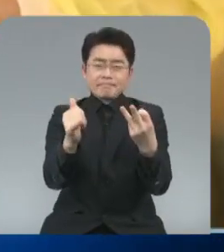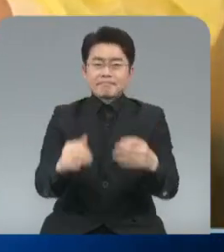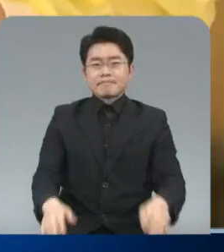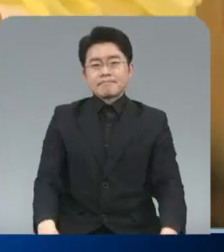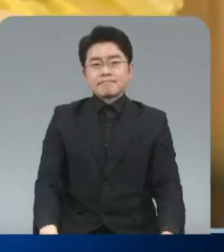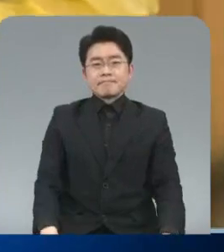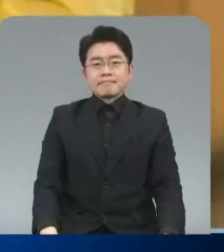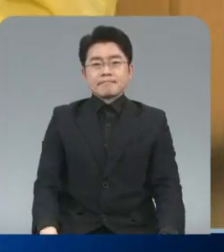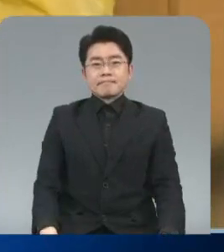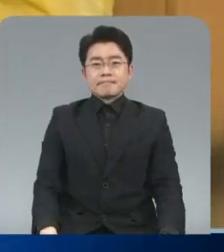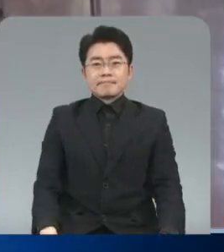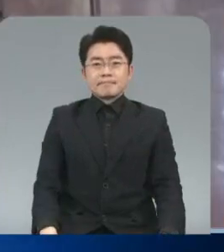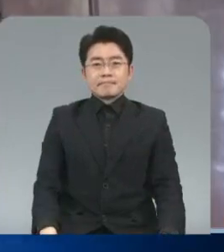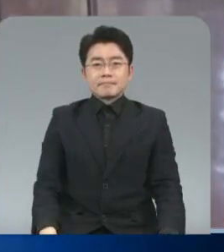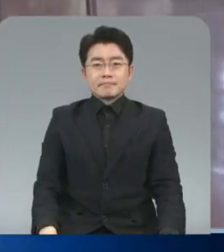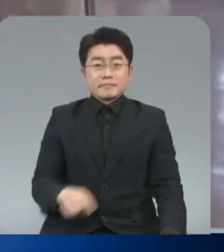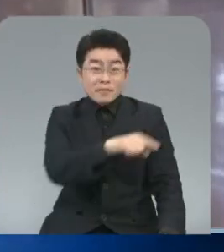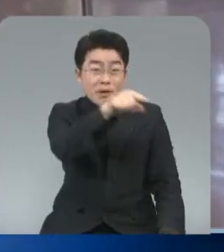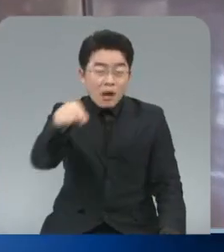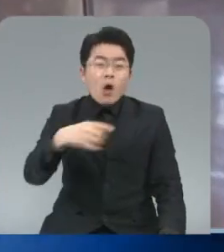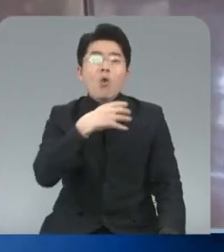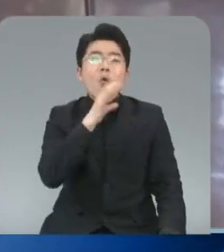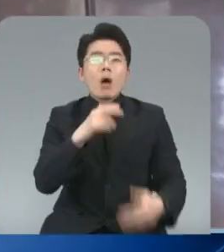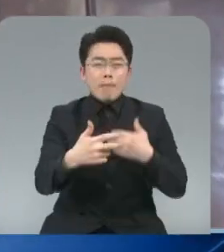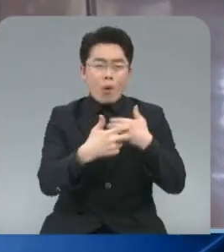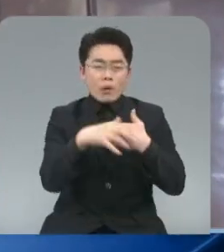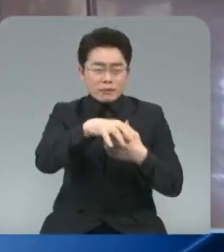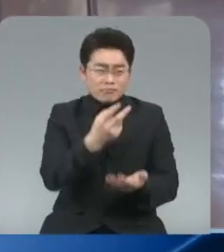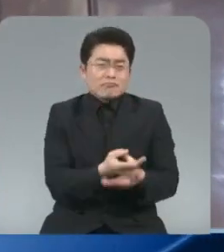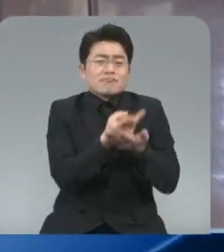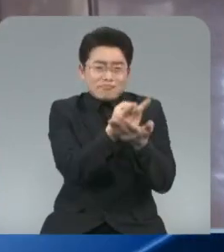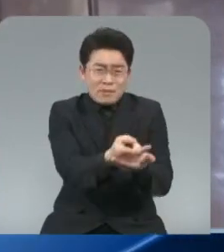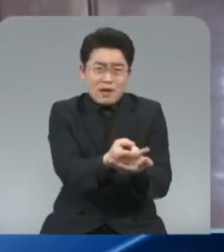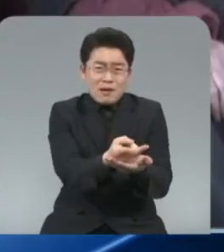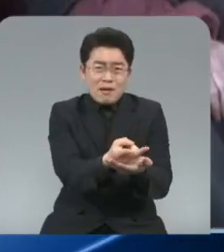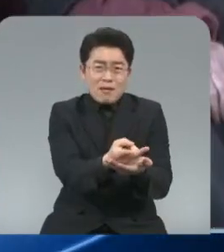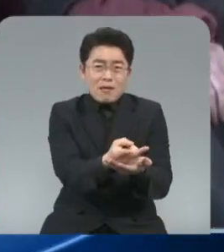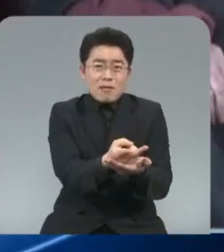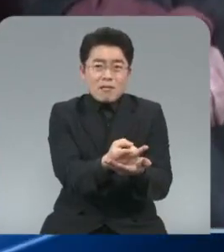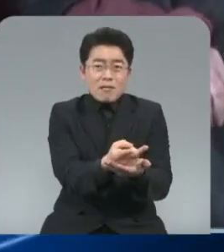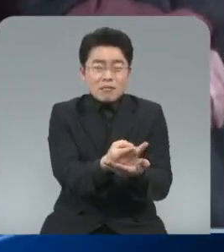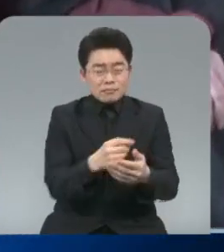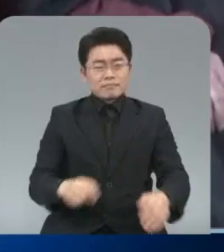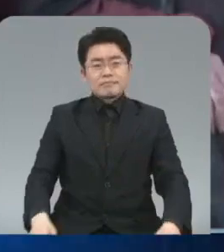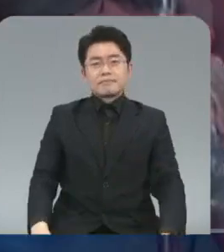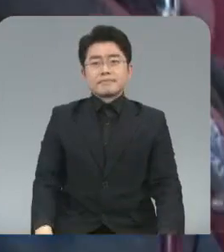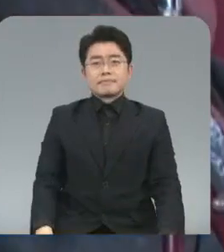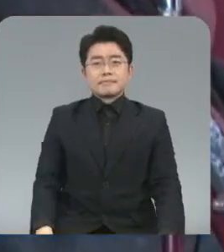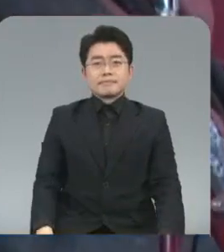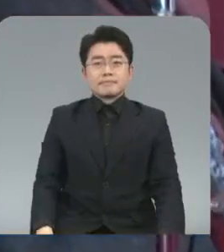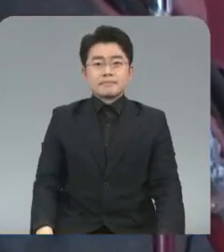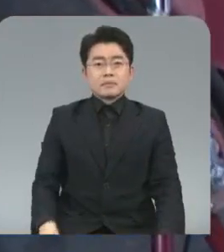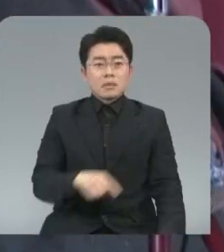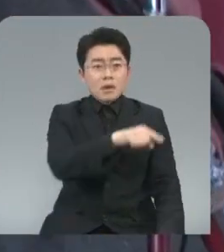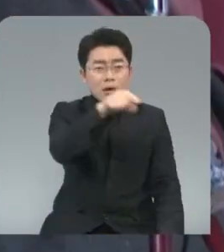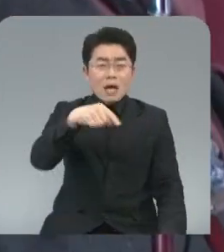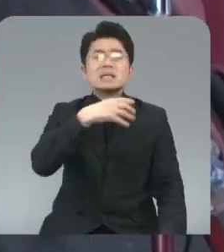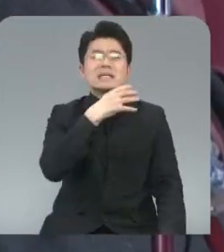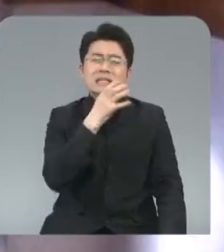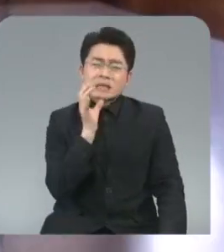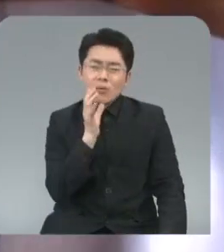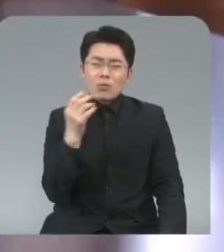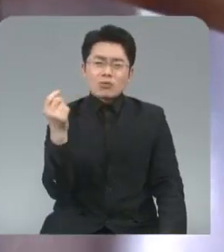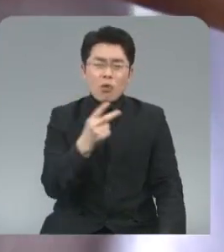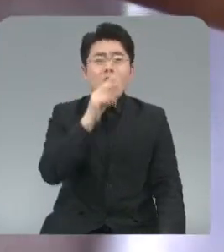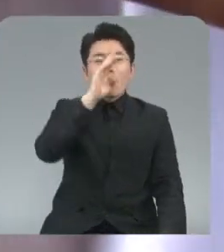밝혔습니다. 대부분 요양병원에 입원해 있던 노인들이었는데요. 노르웨이 보건당국은 고령에 기저질환이